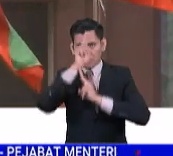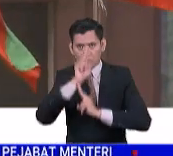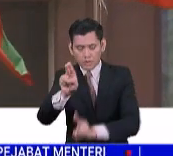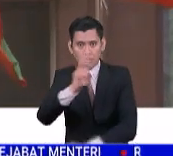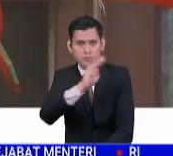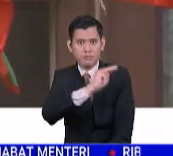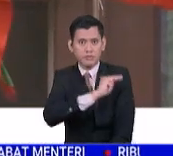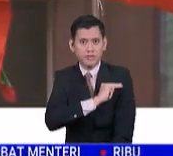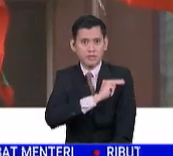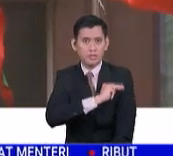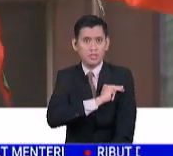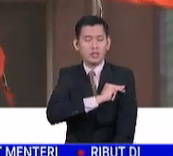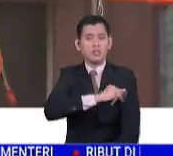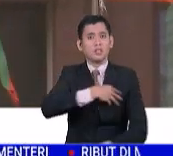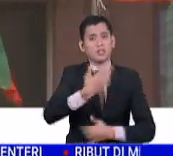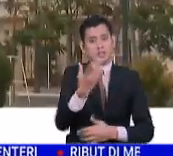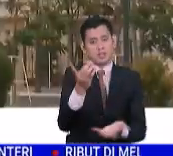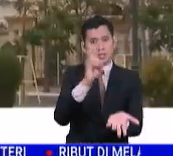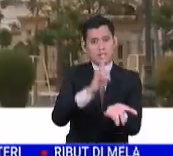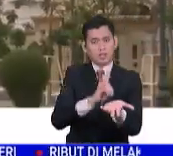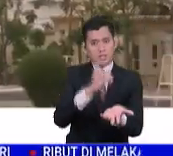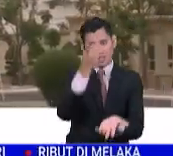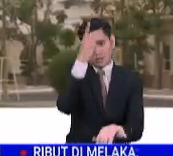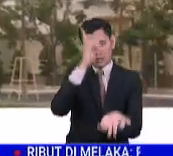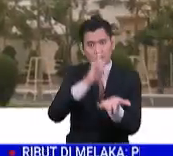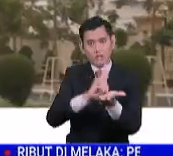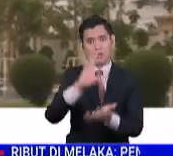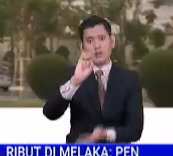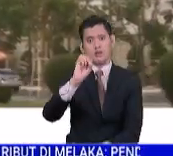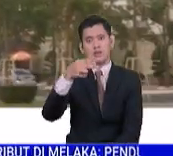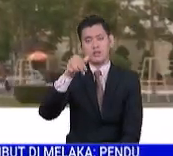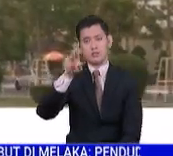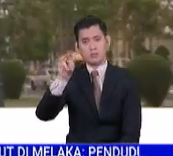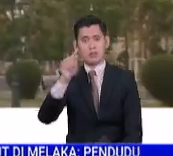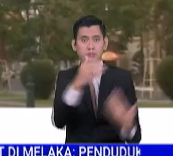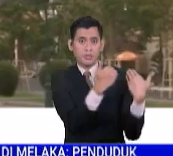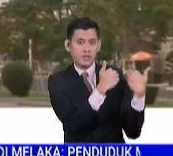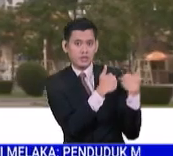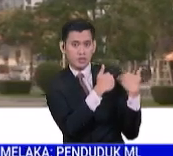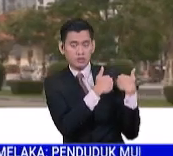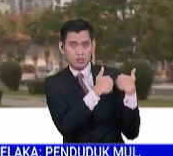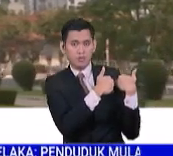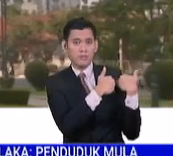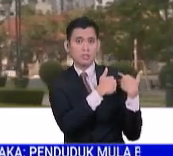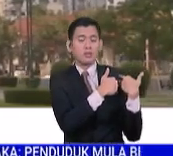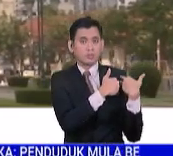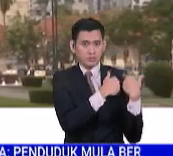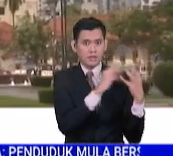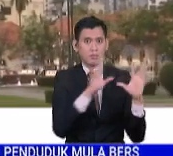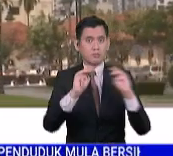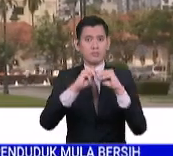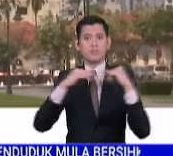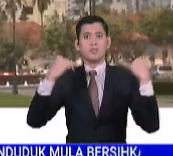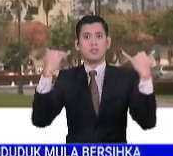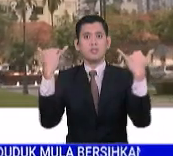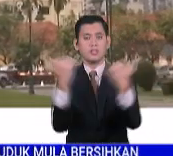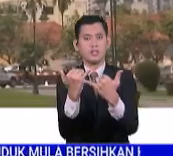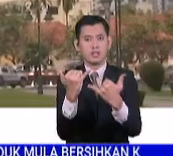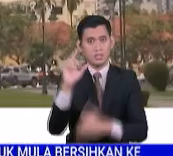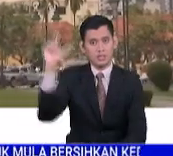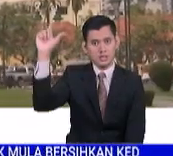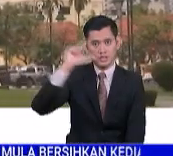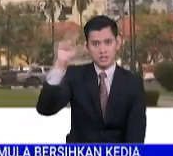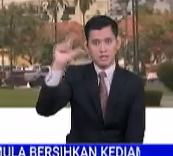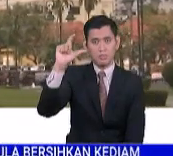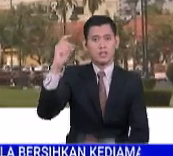kanan di jabatan Perdana Menteri Datuk Dr Usman Hasan yang juga bertanggungjawab dalam syahwal masyarakat Islam di negara